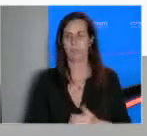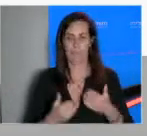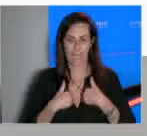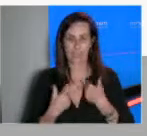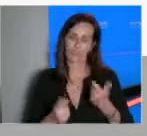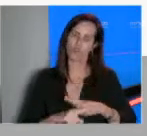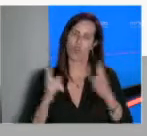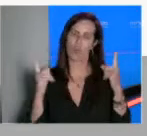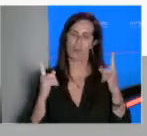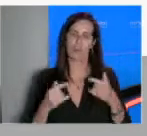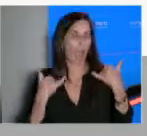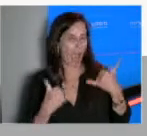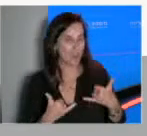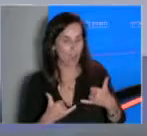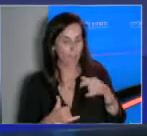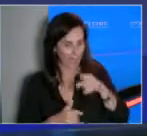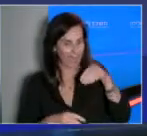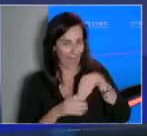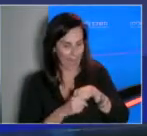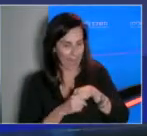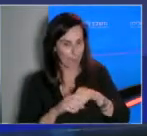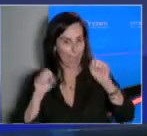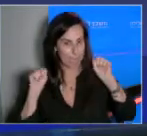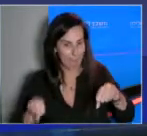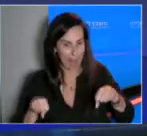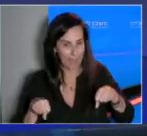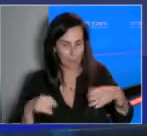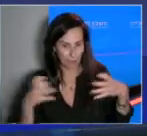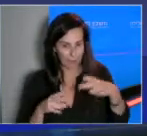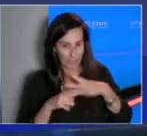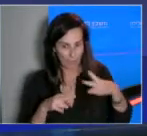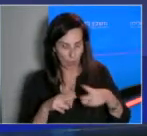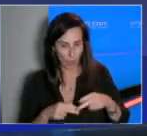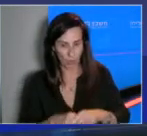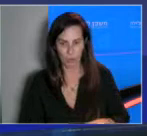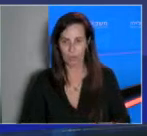אצלנו זה שונה. ועכשיו, את חלק מהבעלים על קואופרטיב הניקיון?